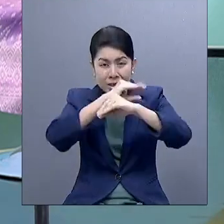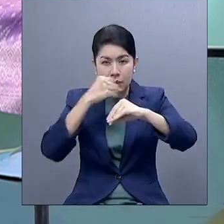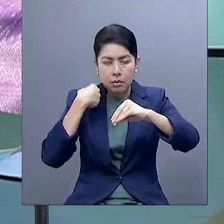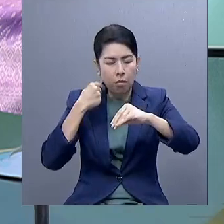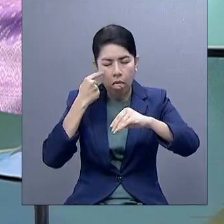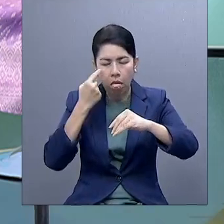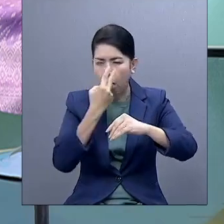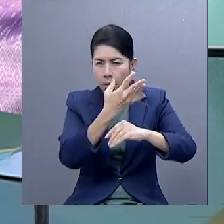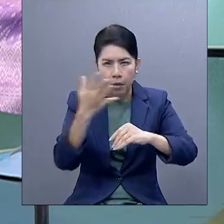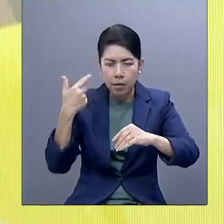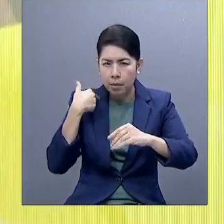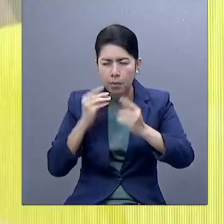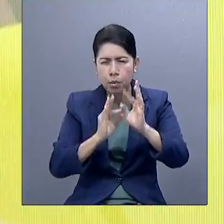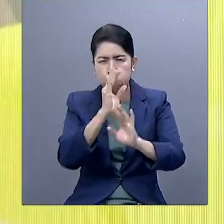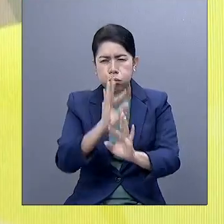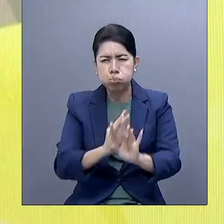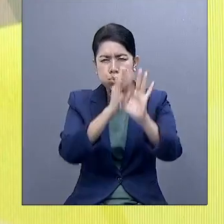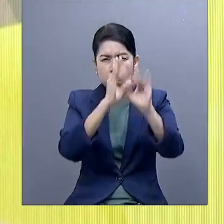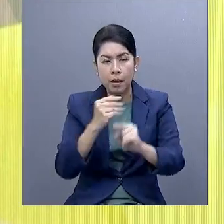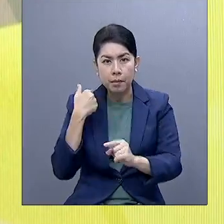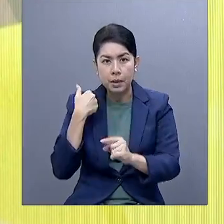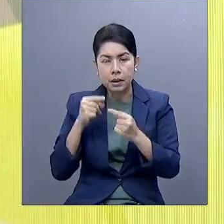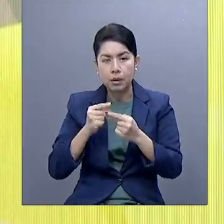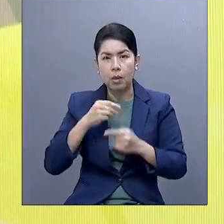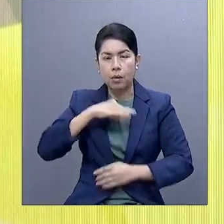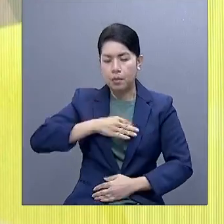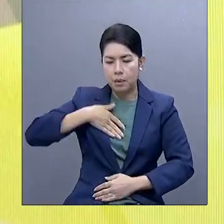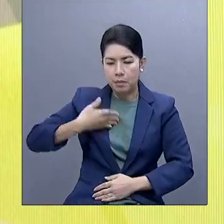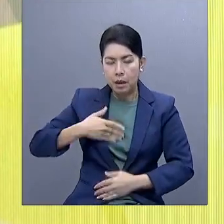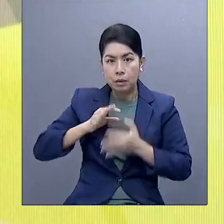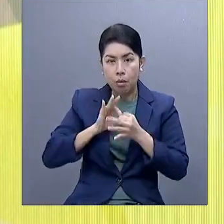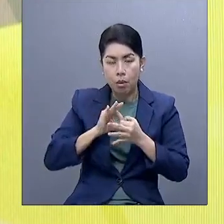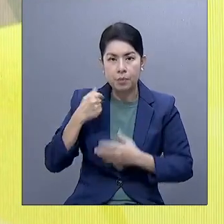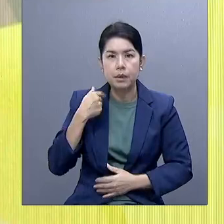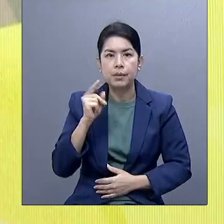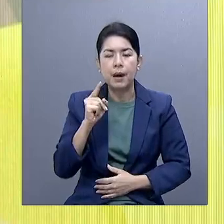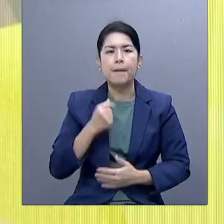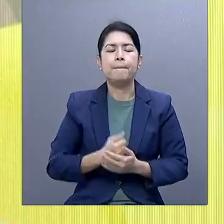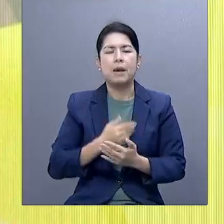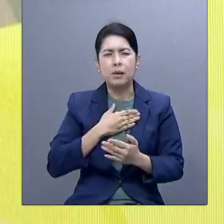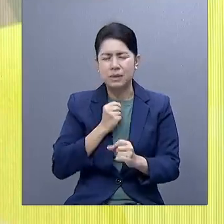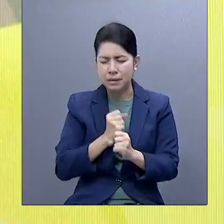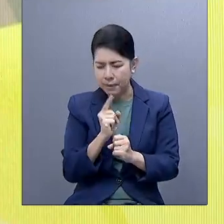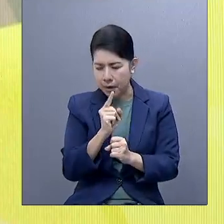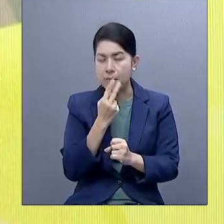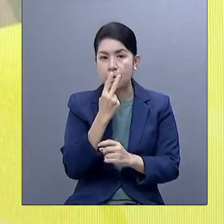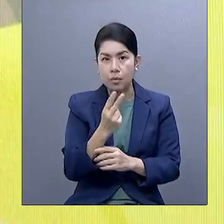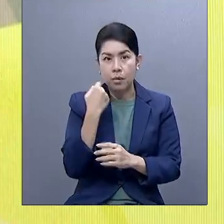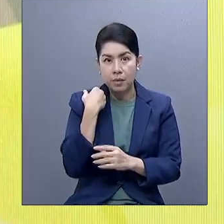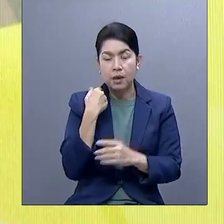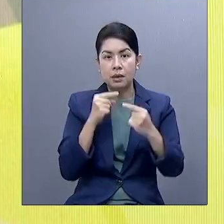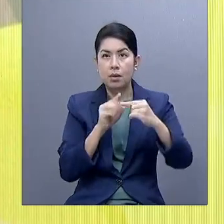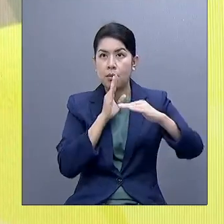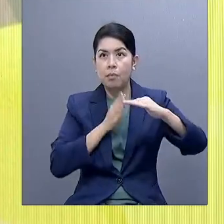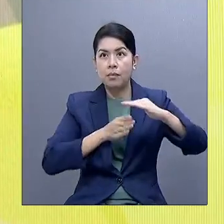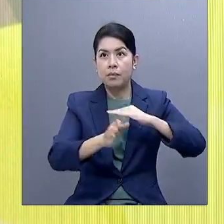มากมีควันมากสิ่งที่เราจะต้องกังวลหรือว่าคำนึงถึงนะคะก็คือเราจะต้องปักใจว่าปลายทางของเรายังไงต้องเ